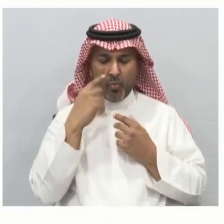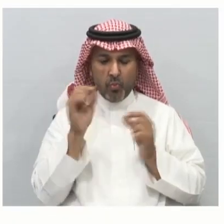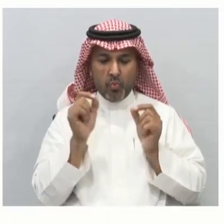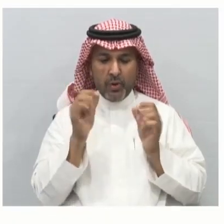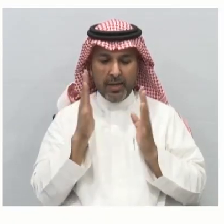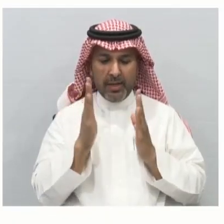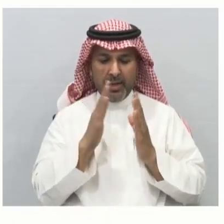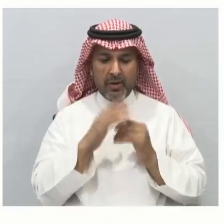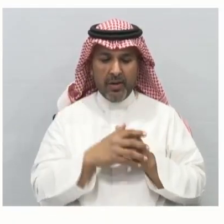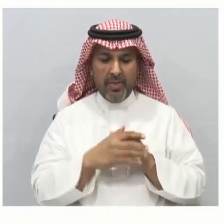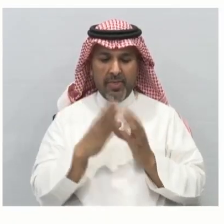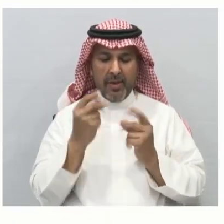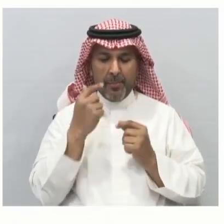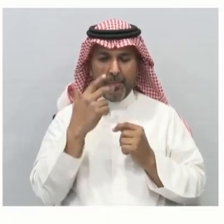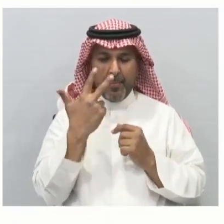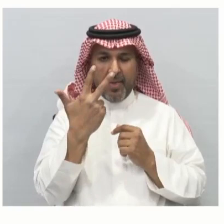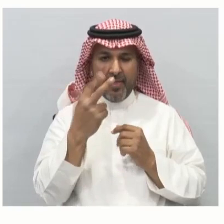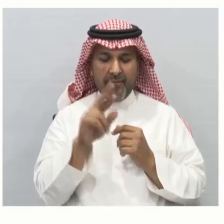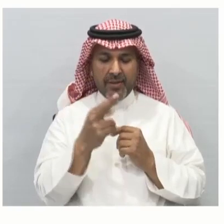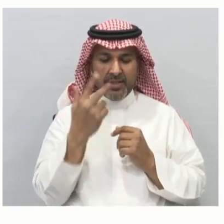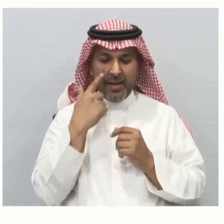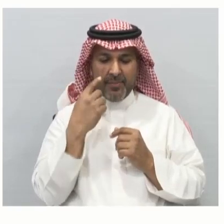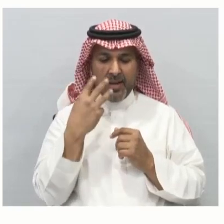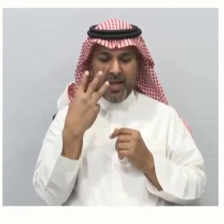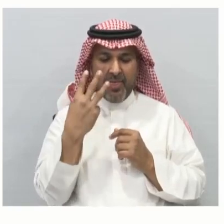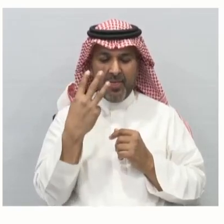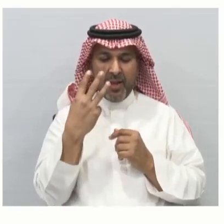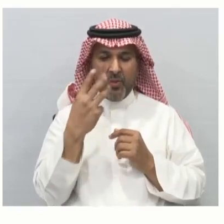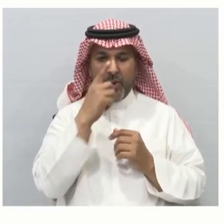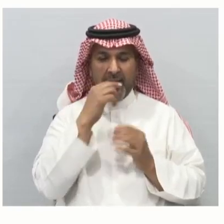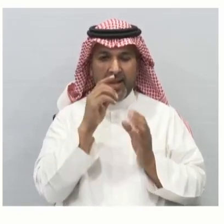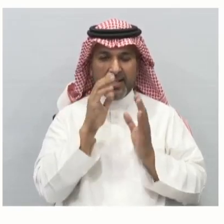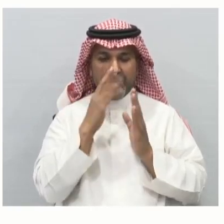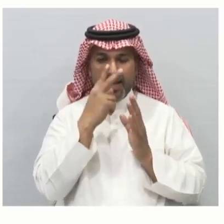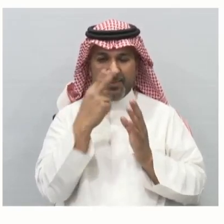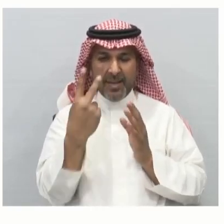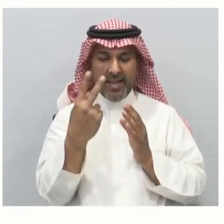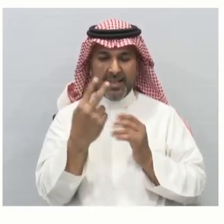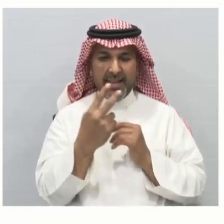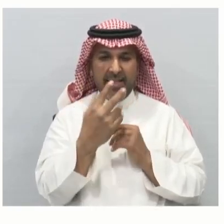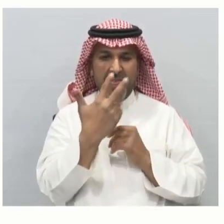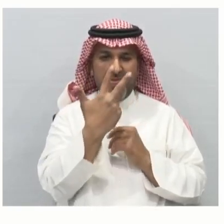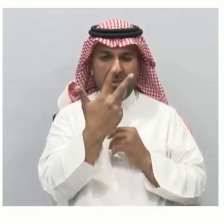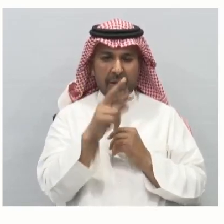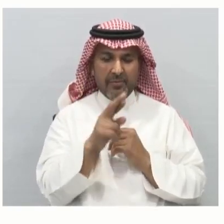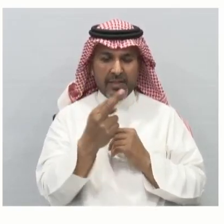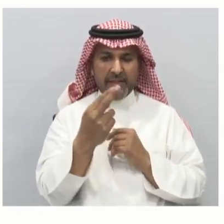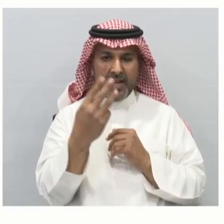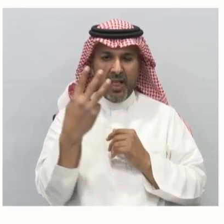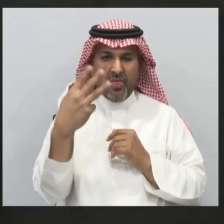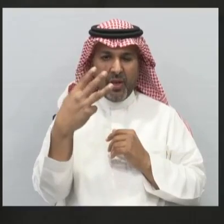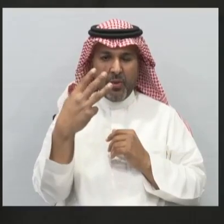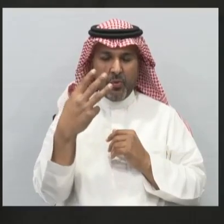ثمانيه 30 من مئه وهنا عندي ثمانيه واربعون من مئه فقط